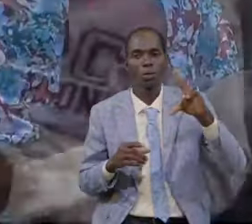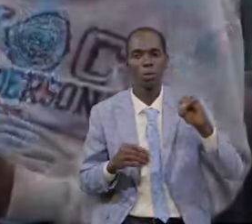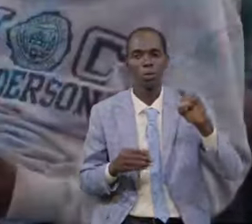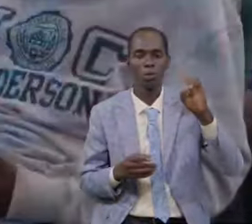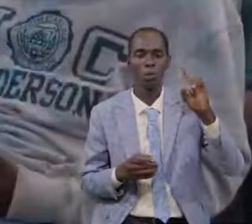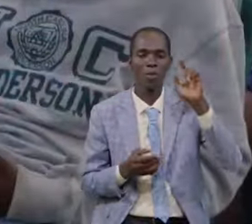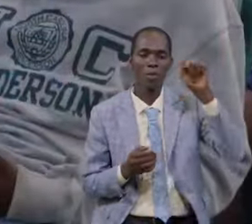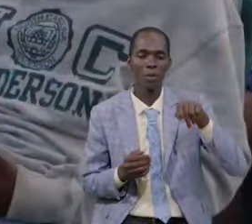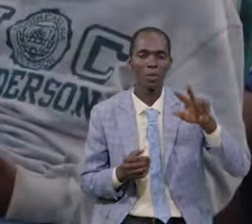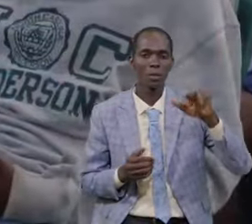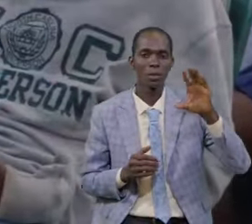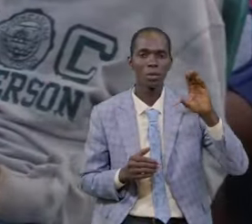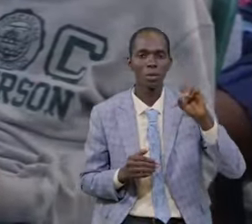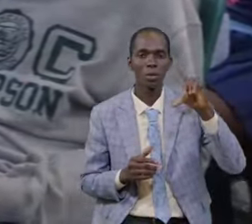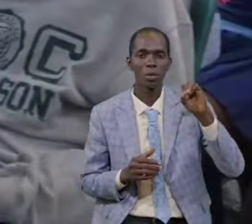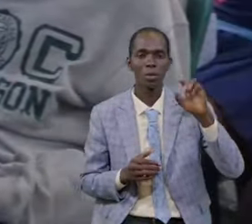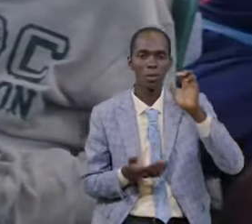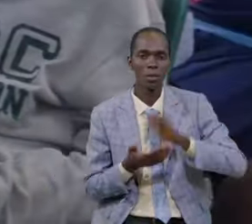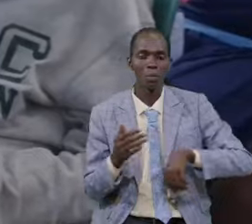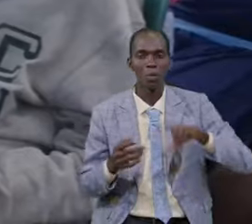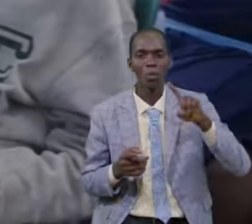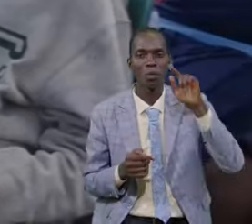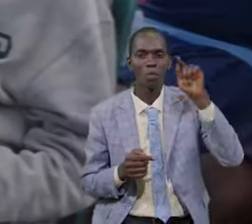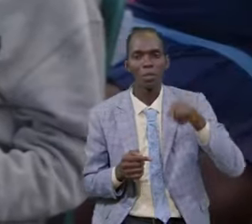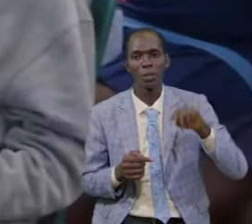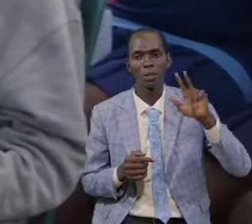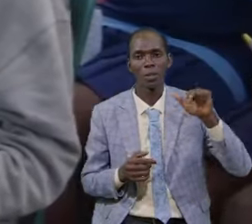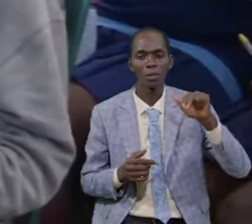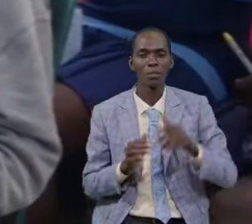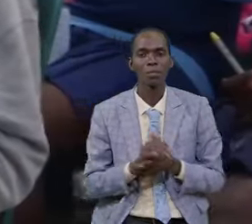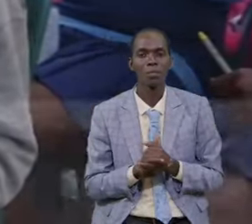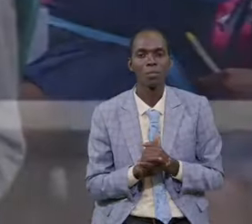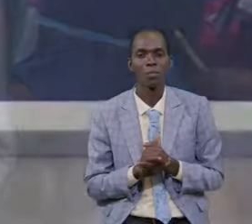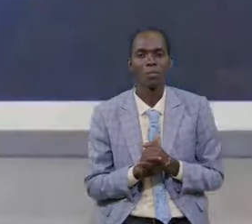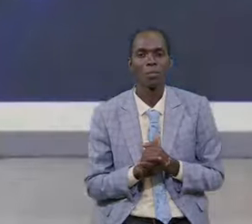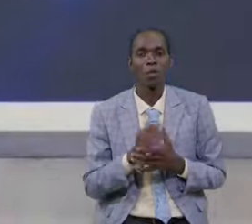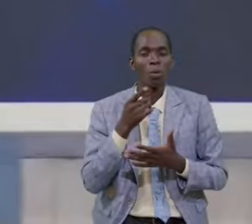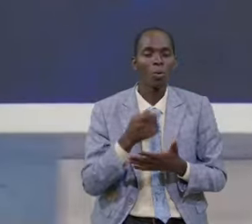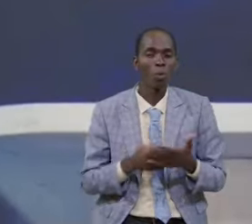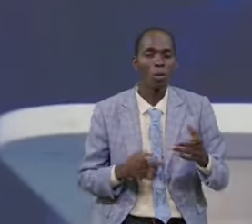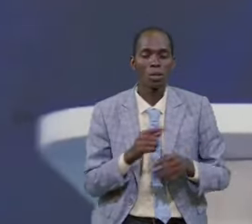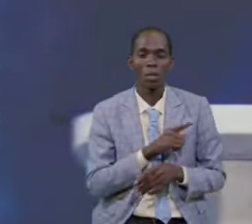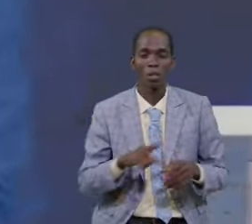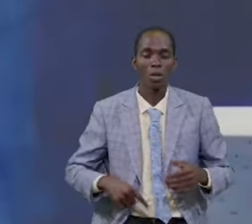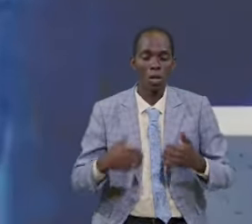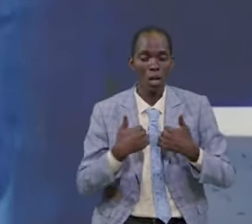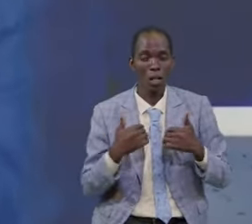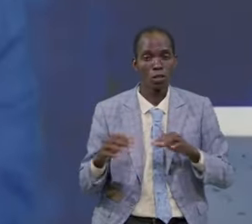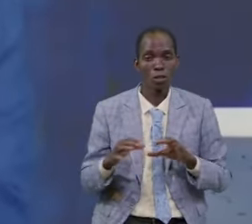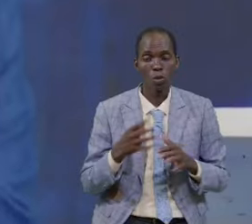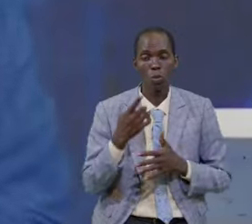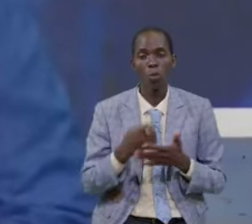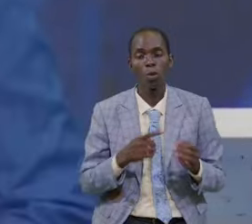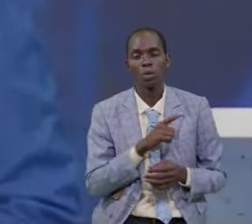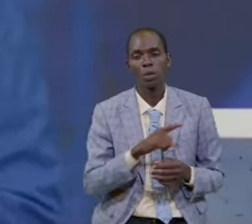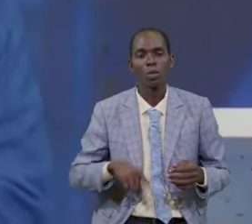verset 13. ce que le Seigneur a fait et ce que le